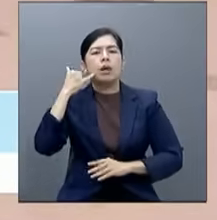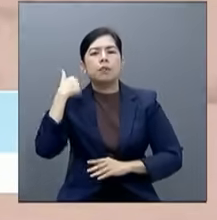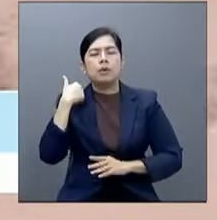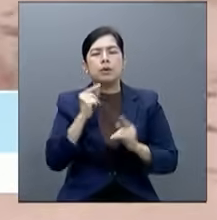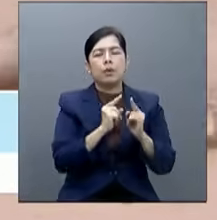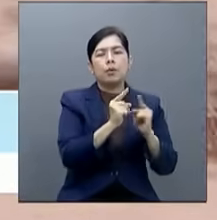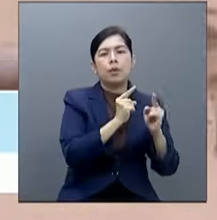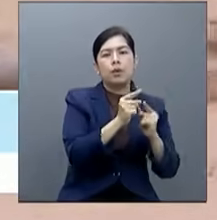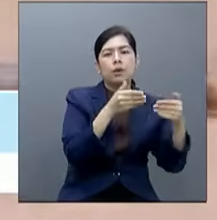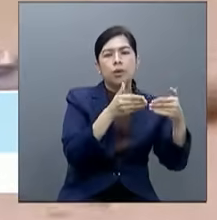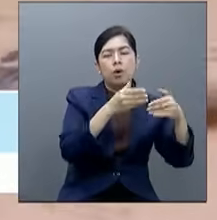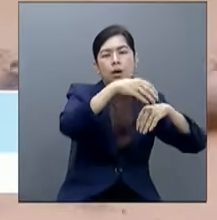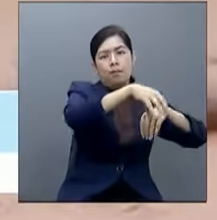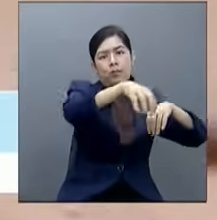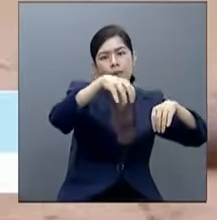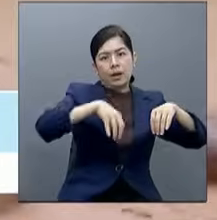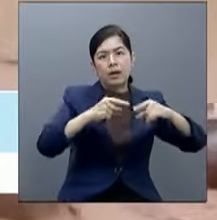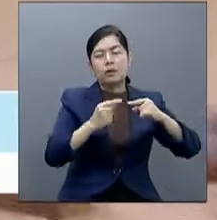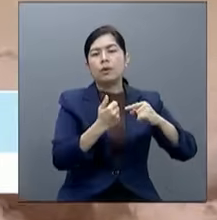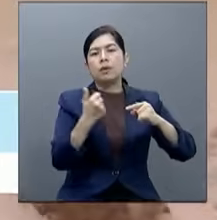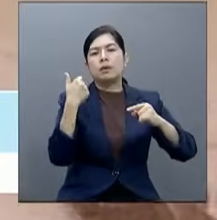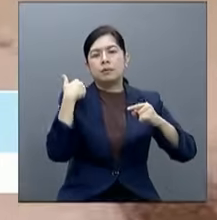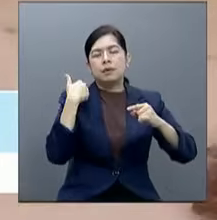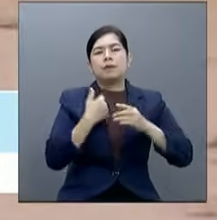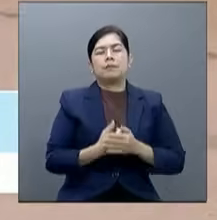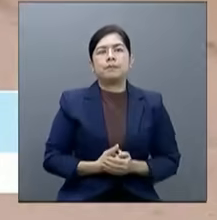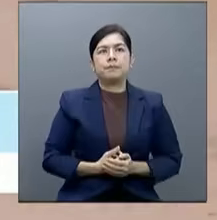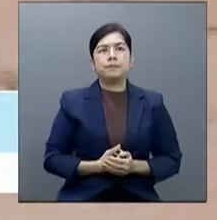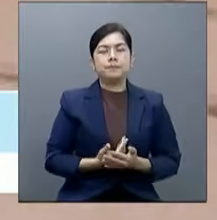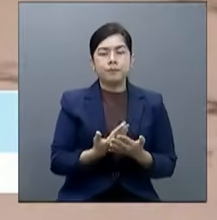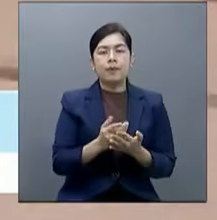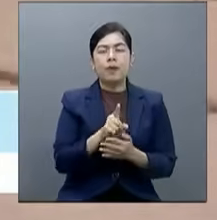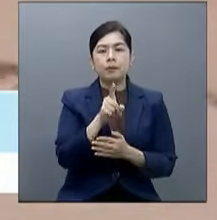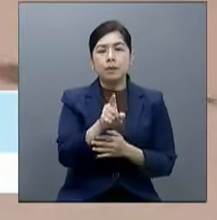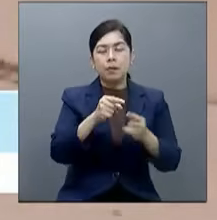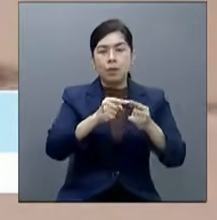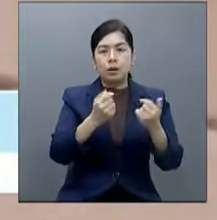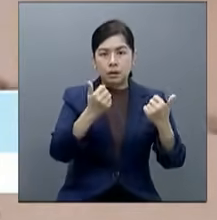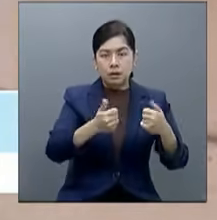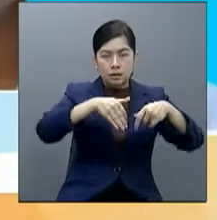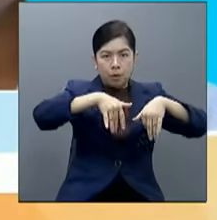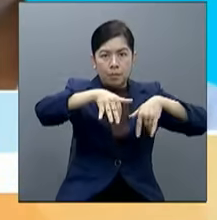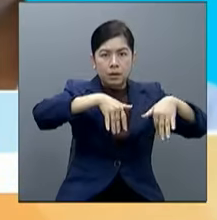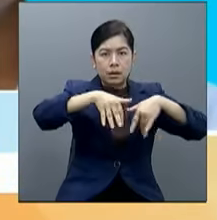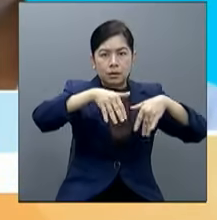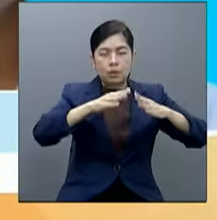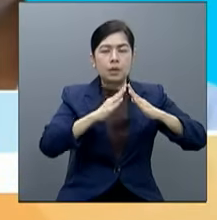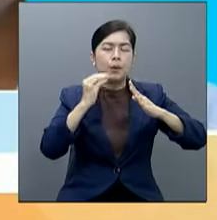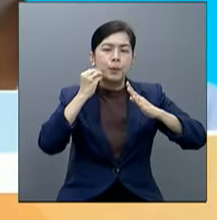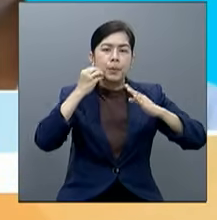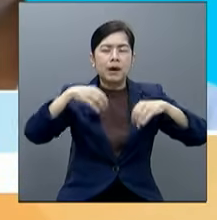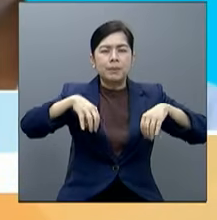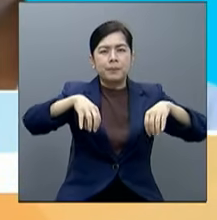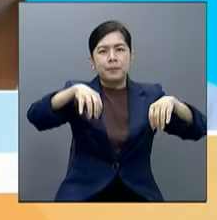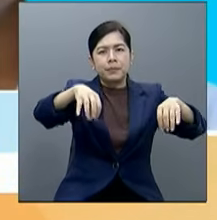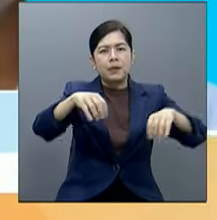อลสื่อสารกันครับ อ๋อโอเคแต่อยู่คนละจุดนะคะทีนี้ชาวบ้านเป็นยังไงบ้างค่ะได้ยุก